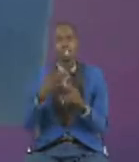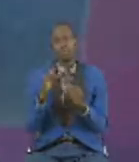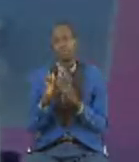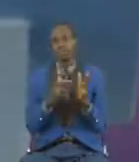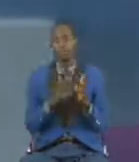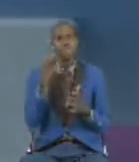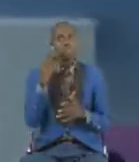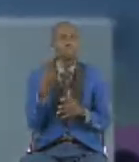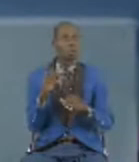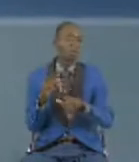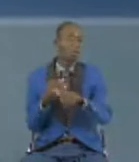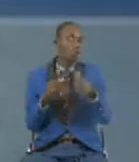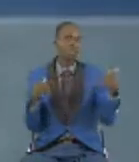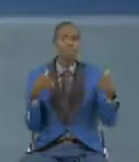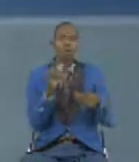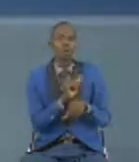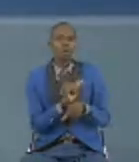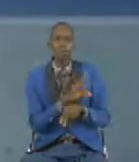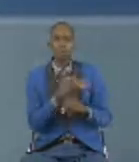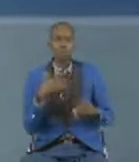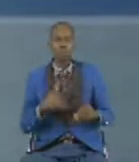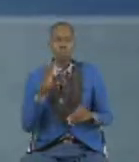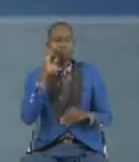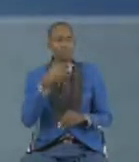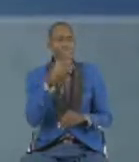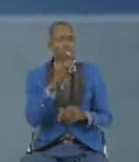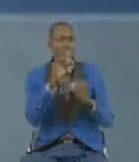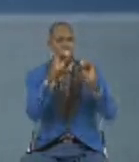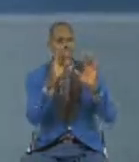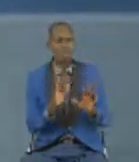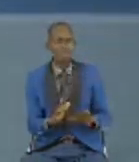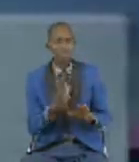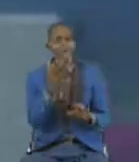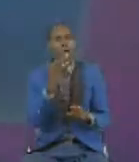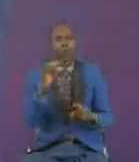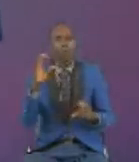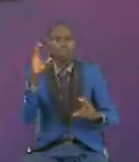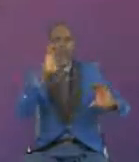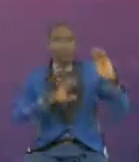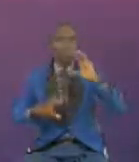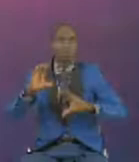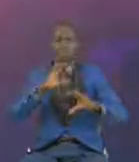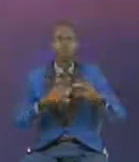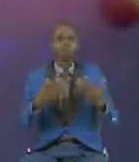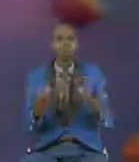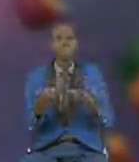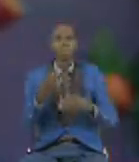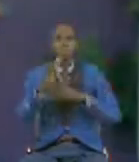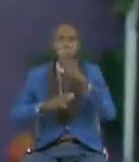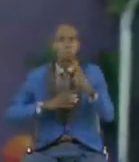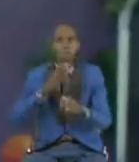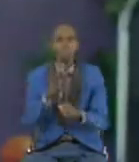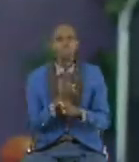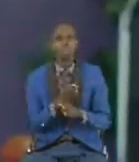Regardez, toutes ces autres professions, personne ne va dire à l'enseignant, au professeur de chimie, de mathématiques, et dit,